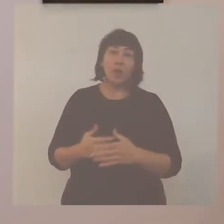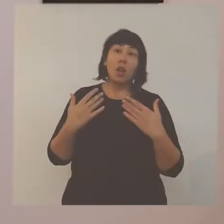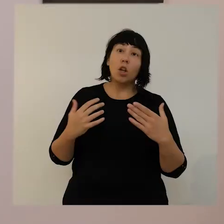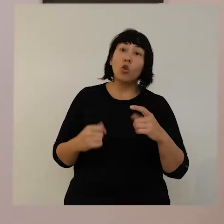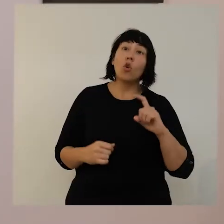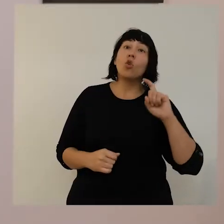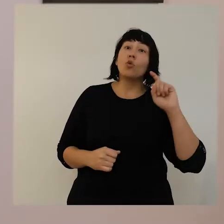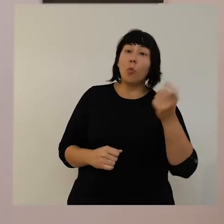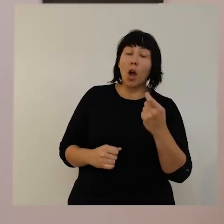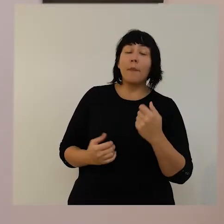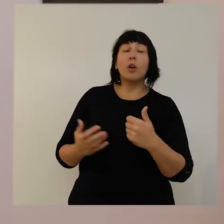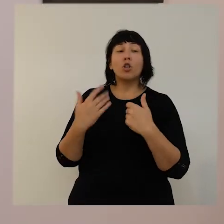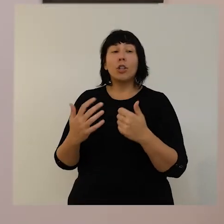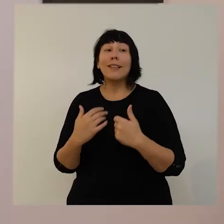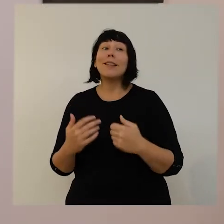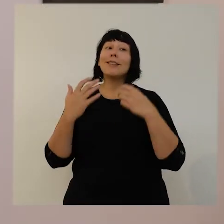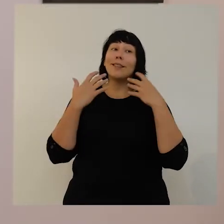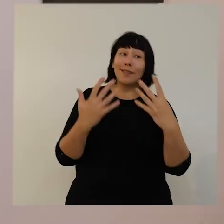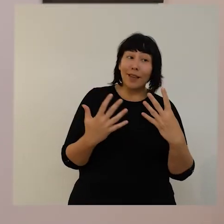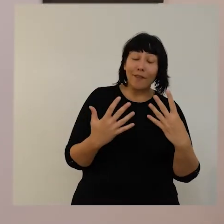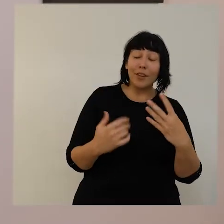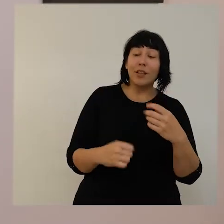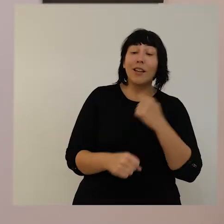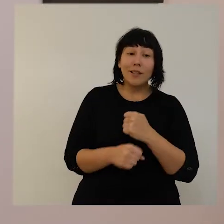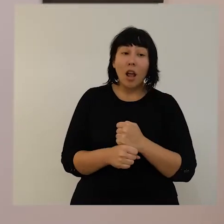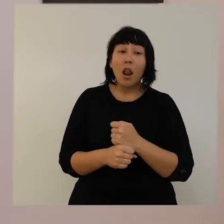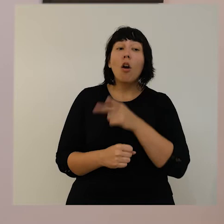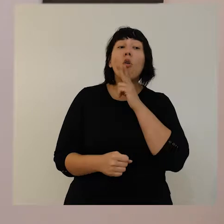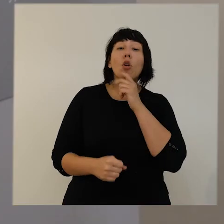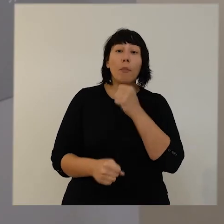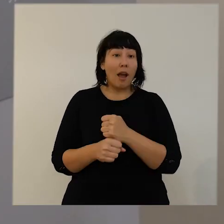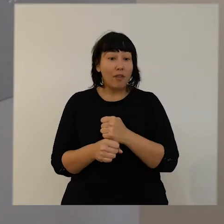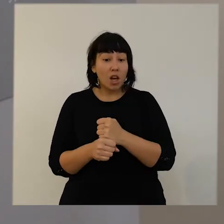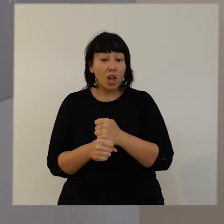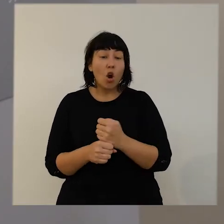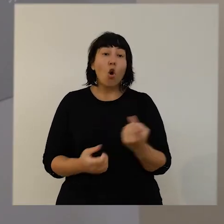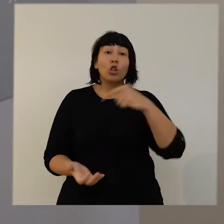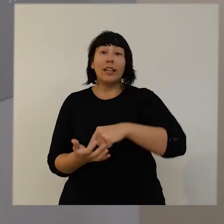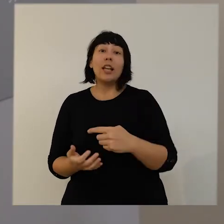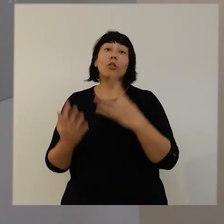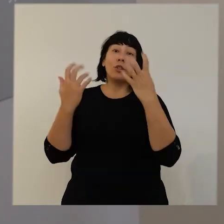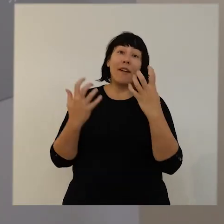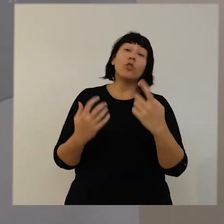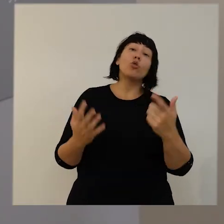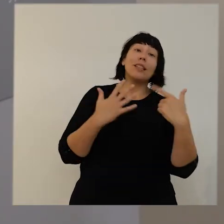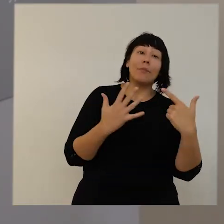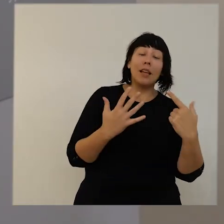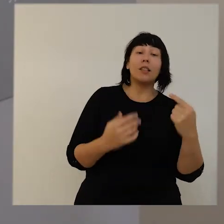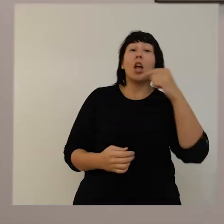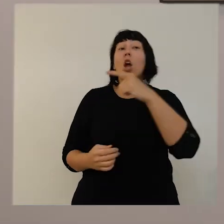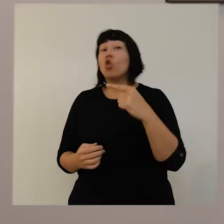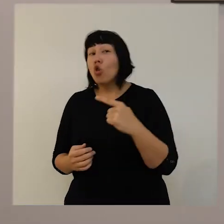Izložba ima retrospektivni karakter i predstavlja 69 dela nastalih u periodu od 1970. do 2020.